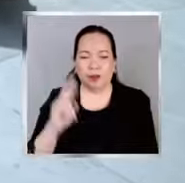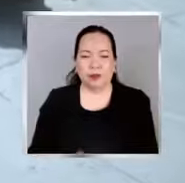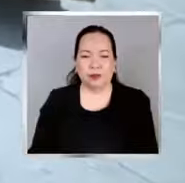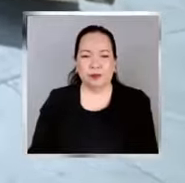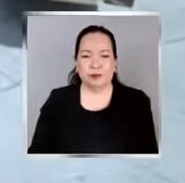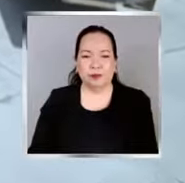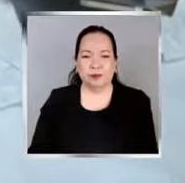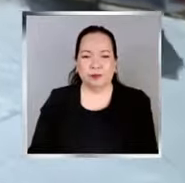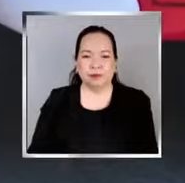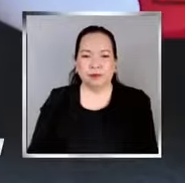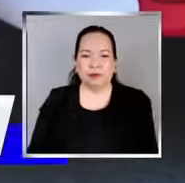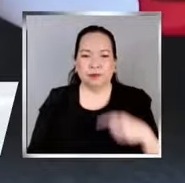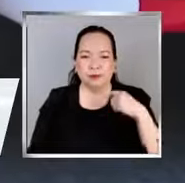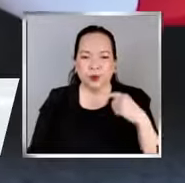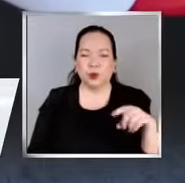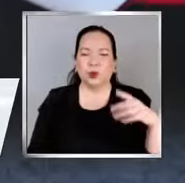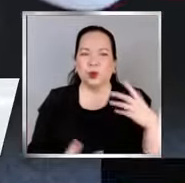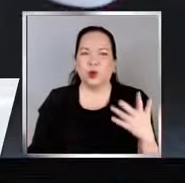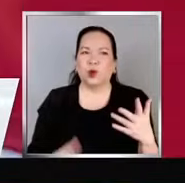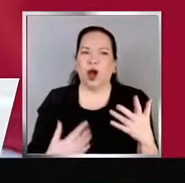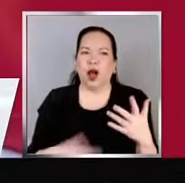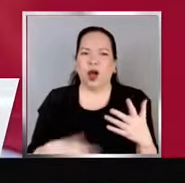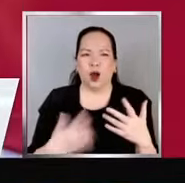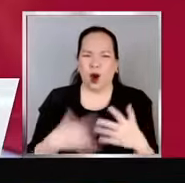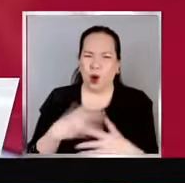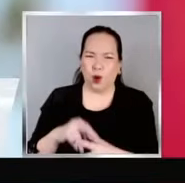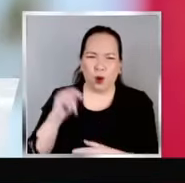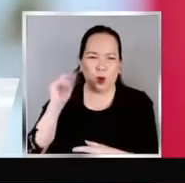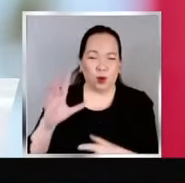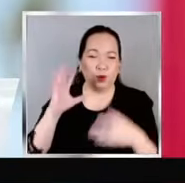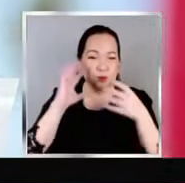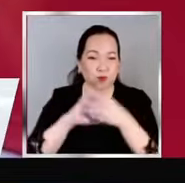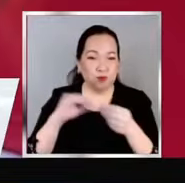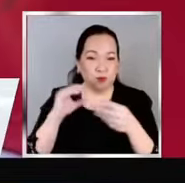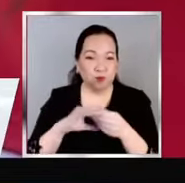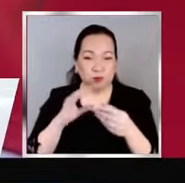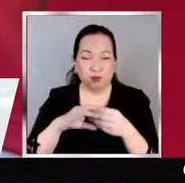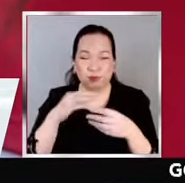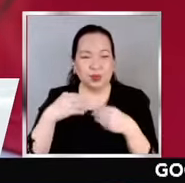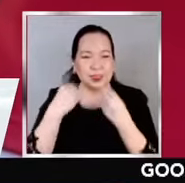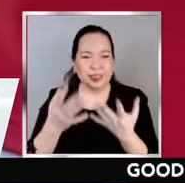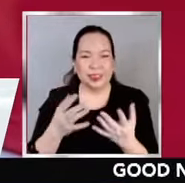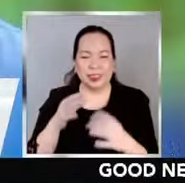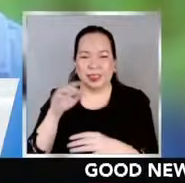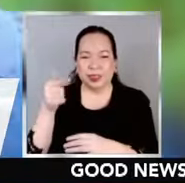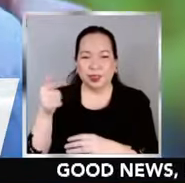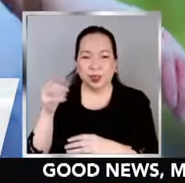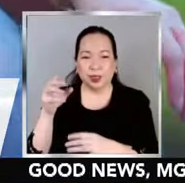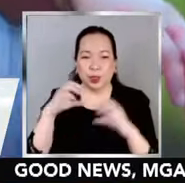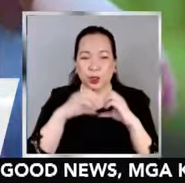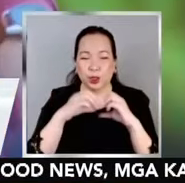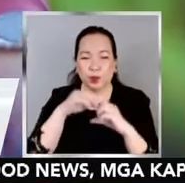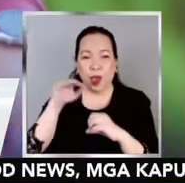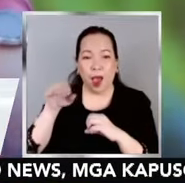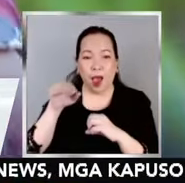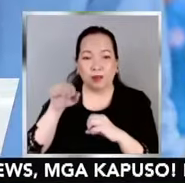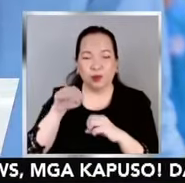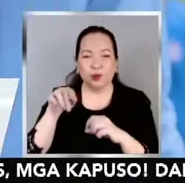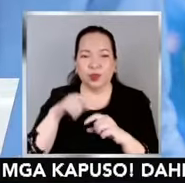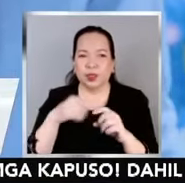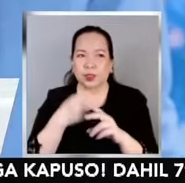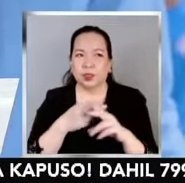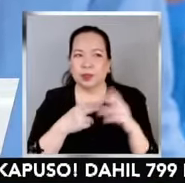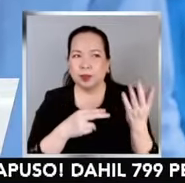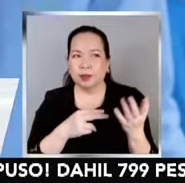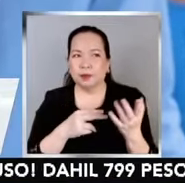Pasabog na namang istorya ang ihahandog ng GMA Afternoon Prime sa bagong seryeng Seed of Love.